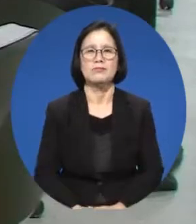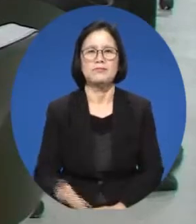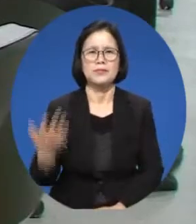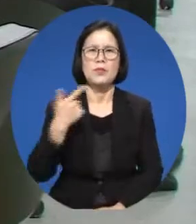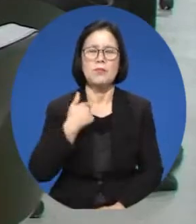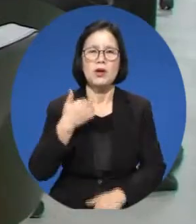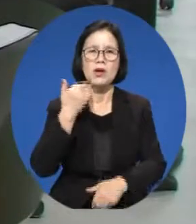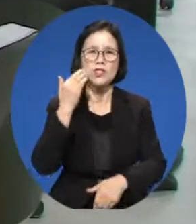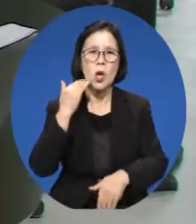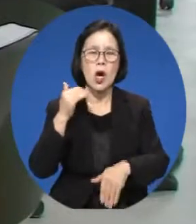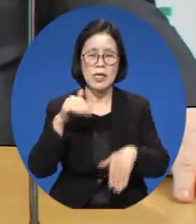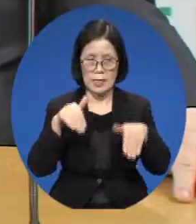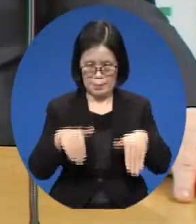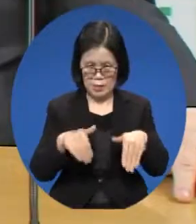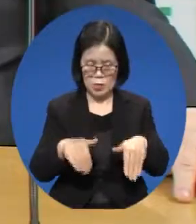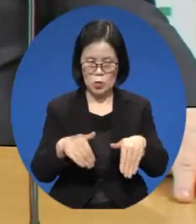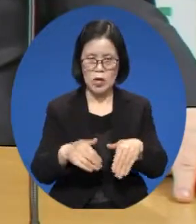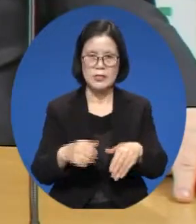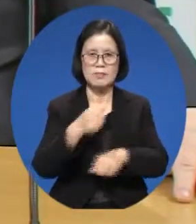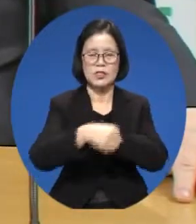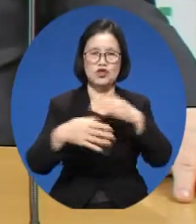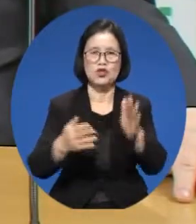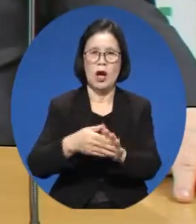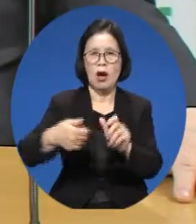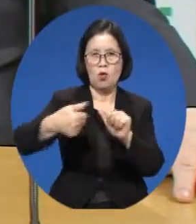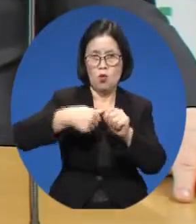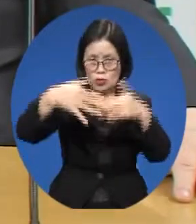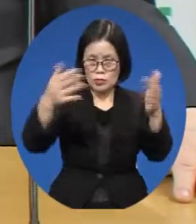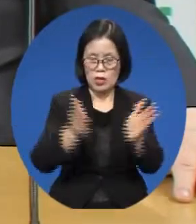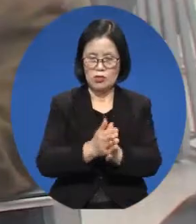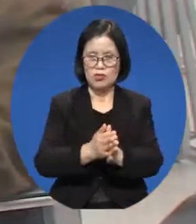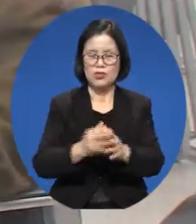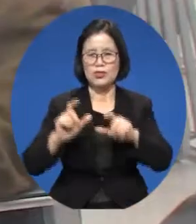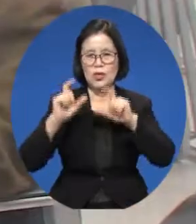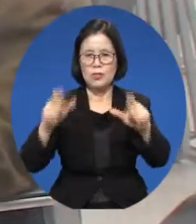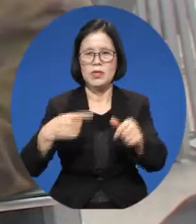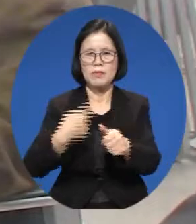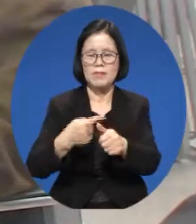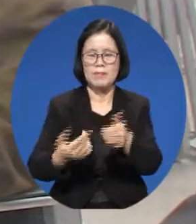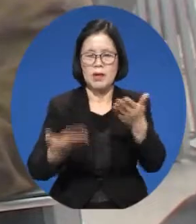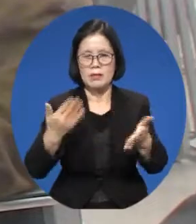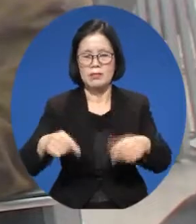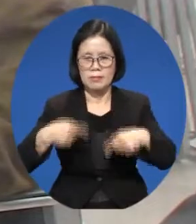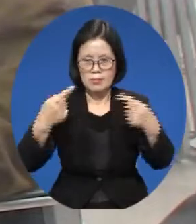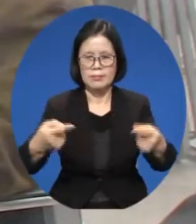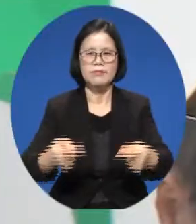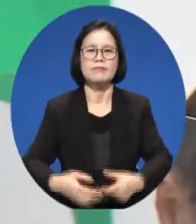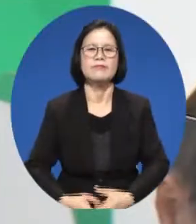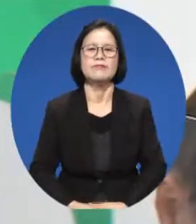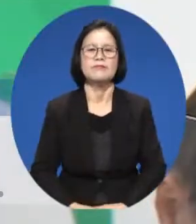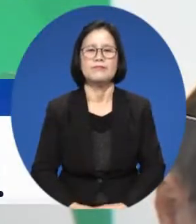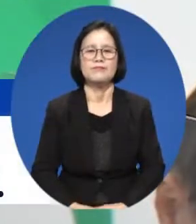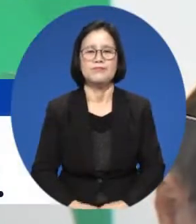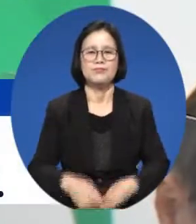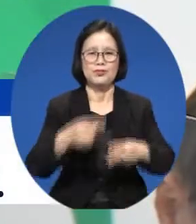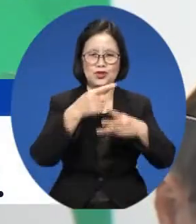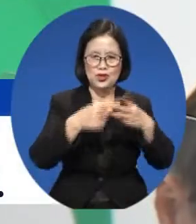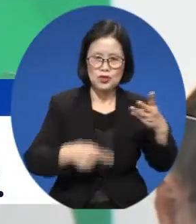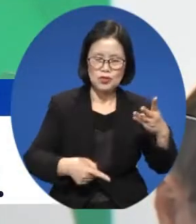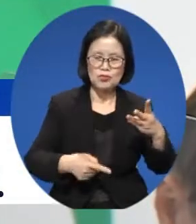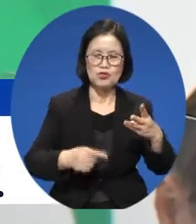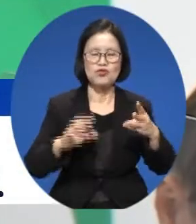청와대 비서관들과 민주당 고문단도 잇따라 성명을 내며 비판 대열에 합류했습니다. 윤석열